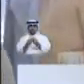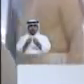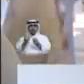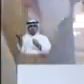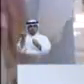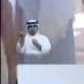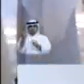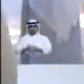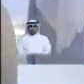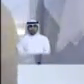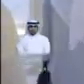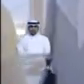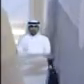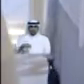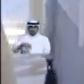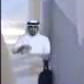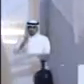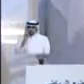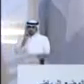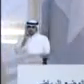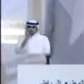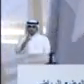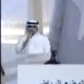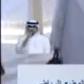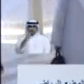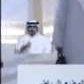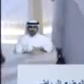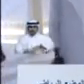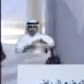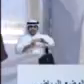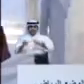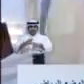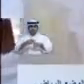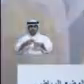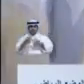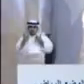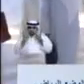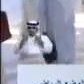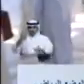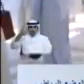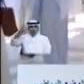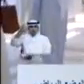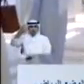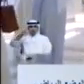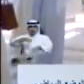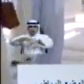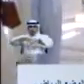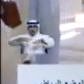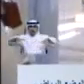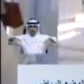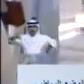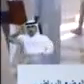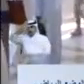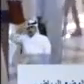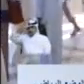أن يعني هذا الرد يكون يعني في المواضيع فعلا موضوع الأمن، لأن موضوع أنا أعتقد سواء الأمن